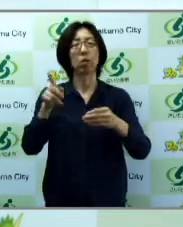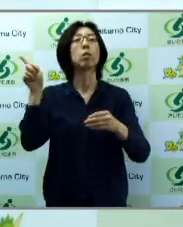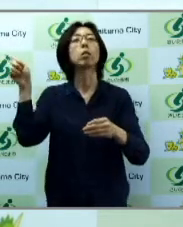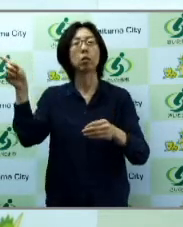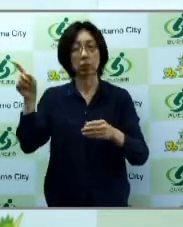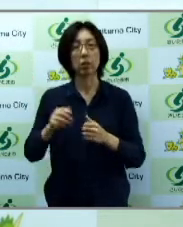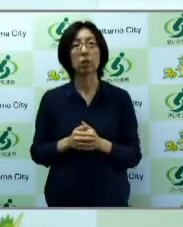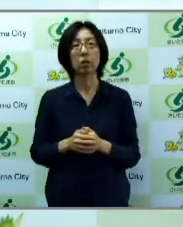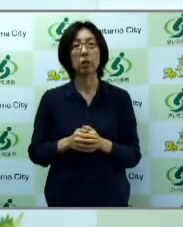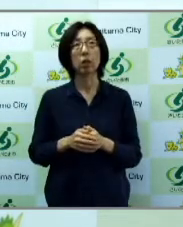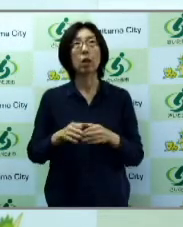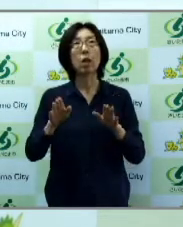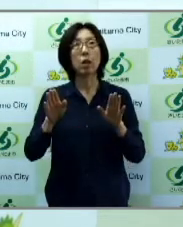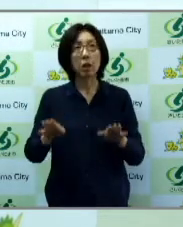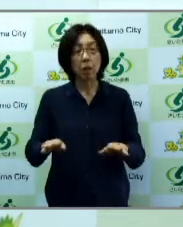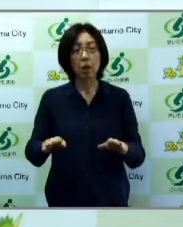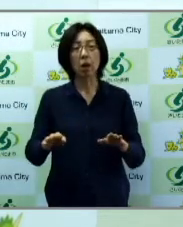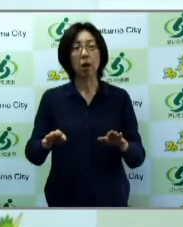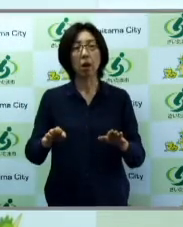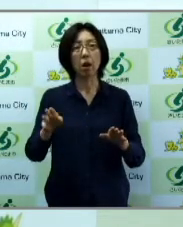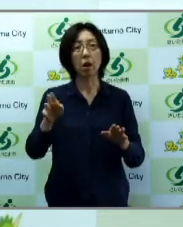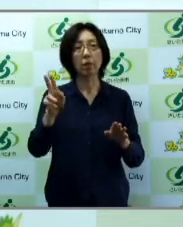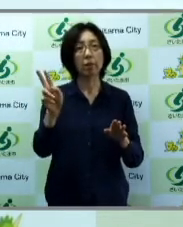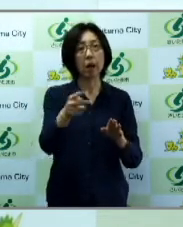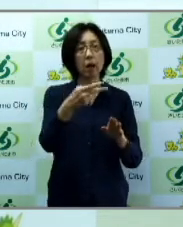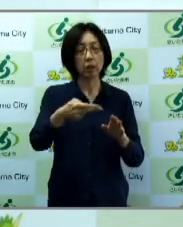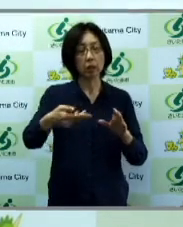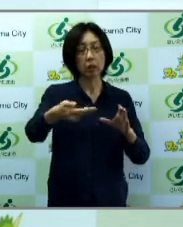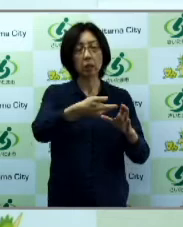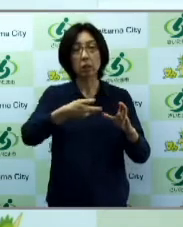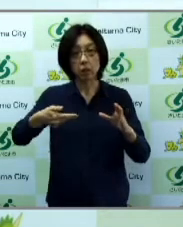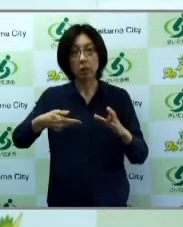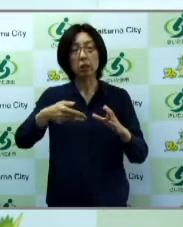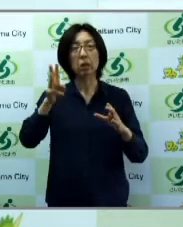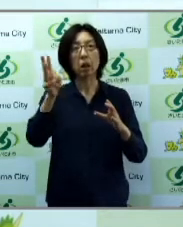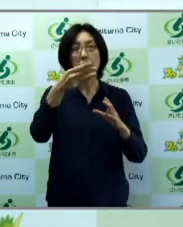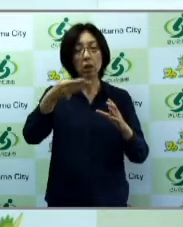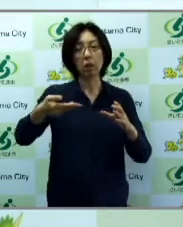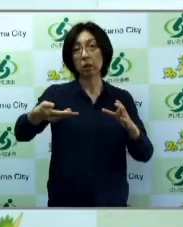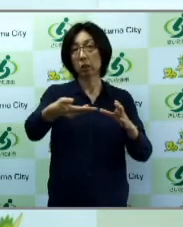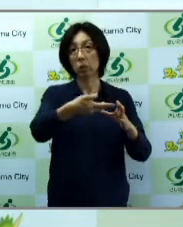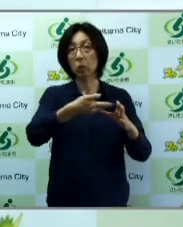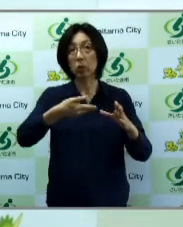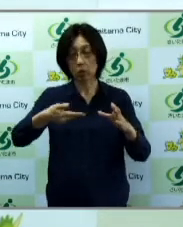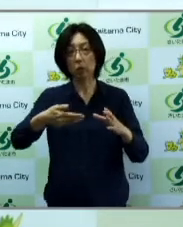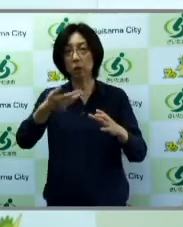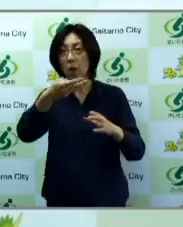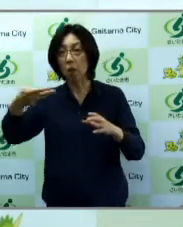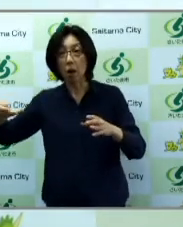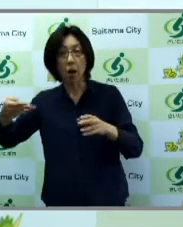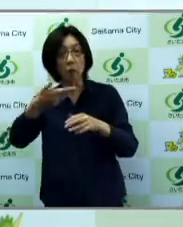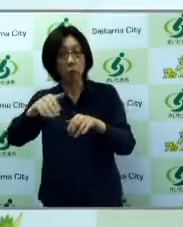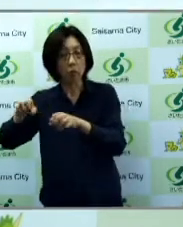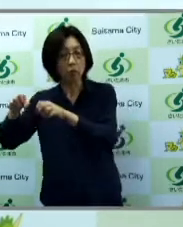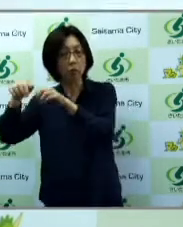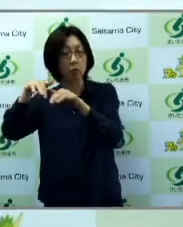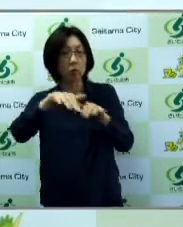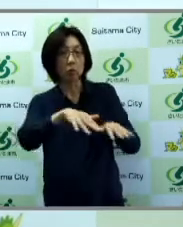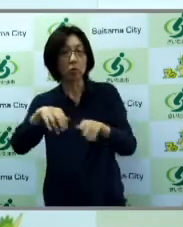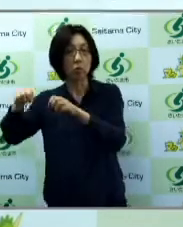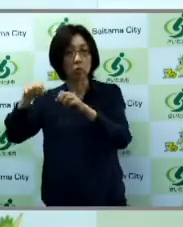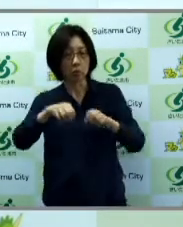第二第三調節池を計画をしていただいて、いわゆる堤外、河川